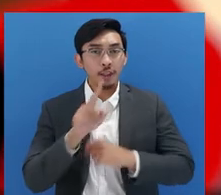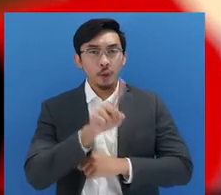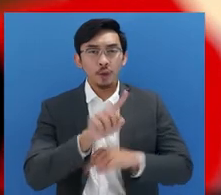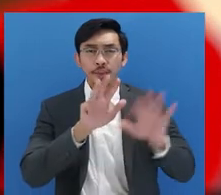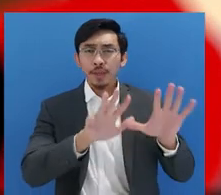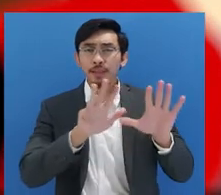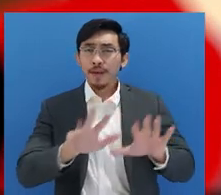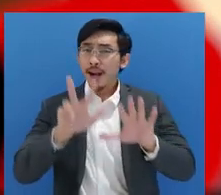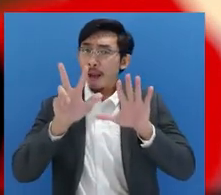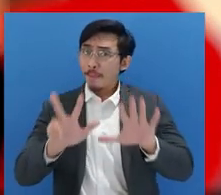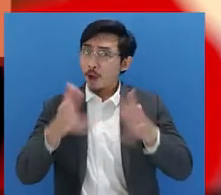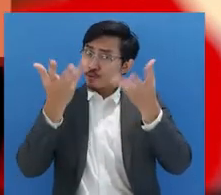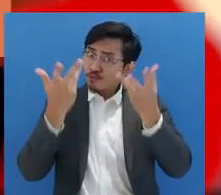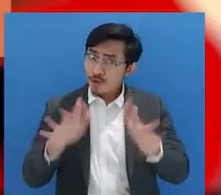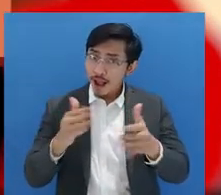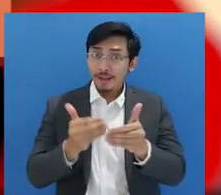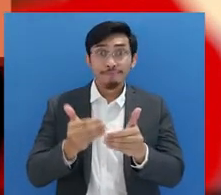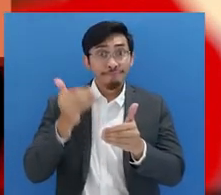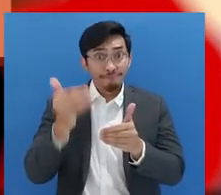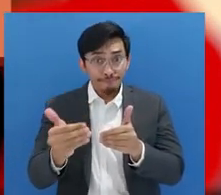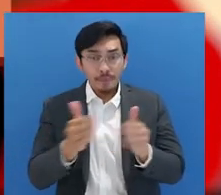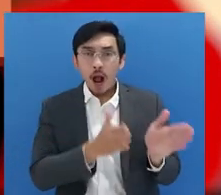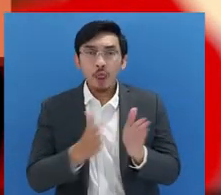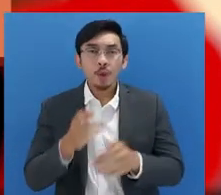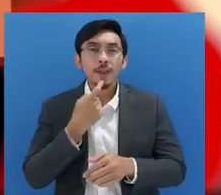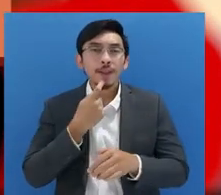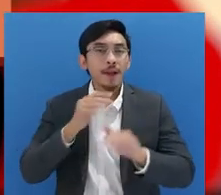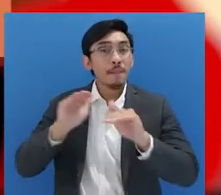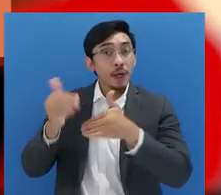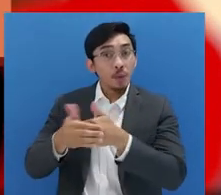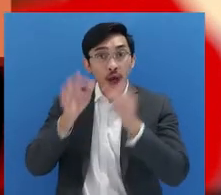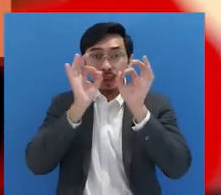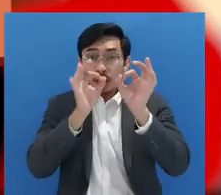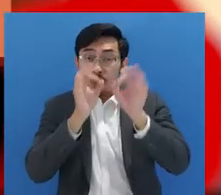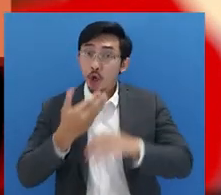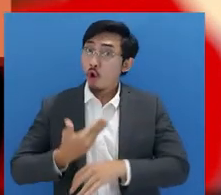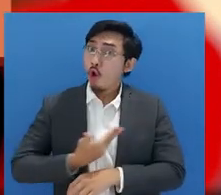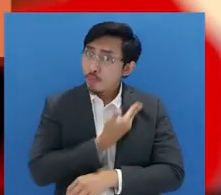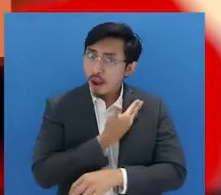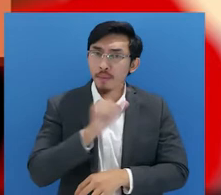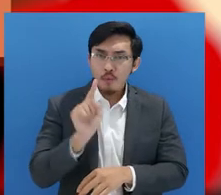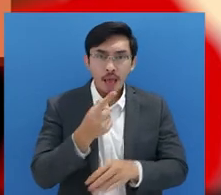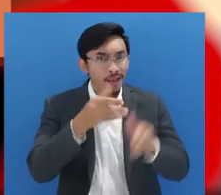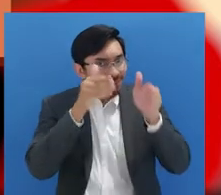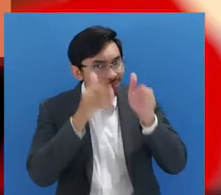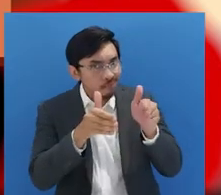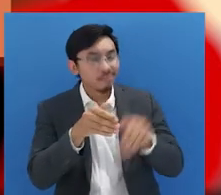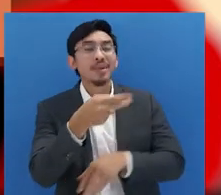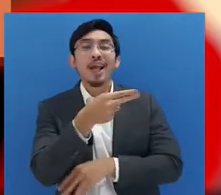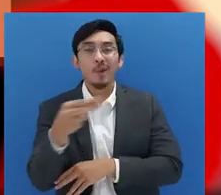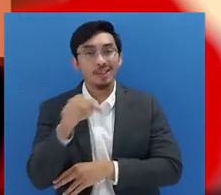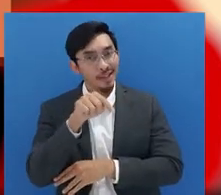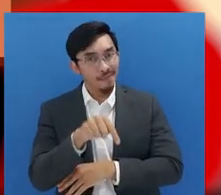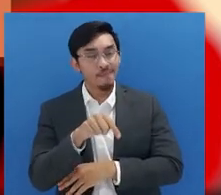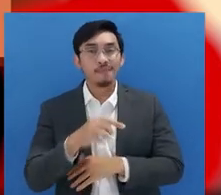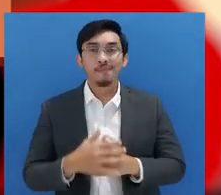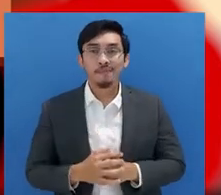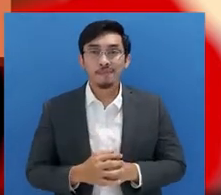pasca reformasi 1998, pengaturan tentang perlindungan bagi saksi dan korban kejahatan mulai menjadi perhatian di